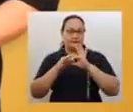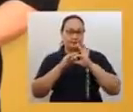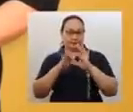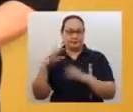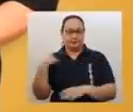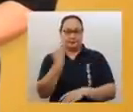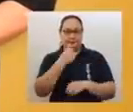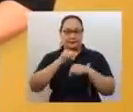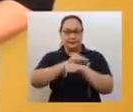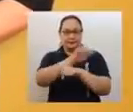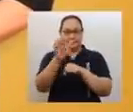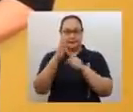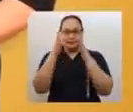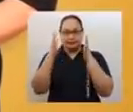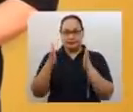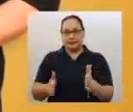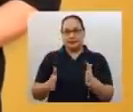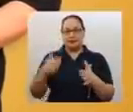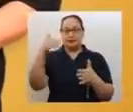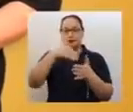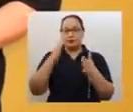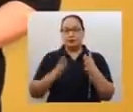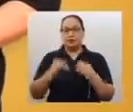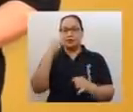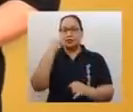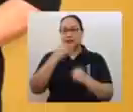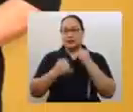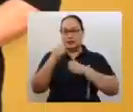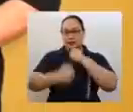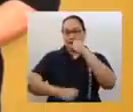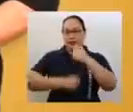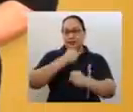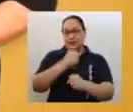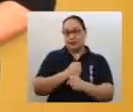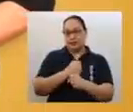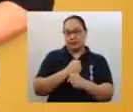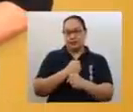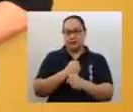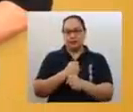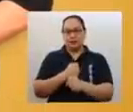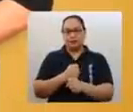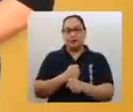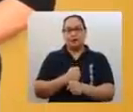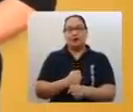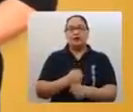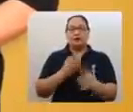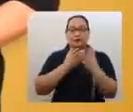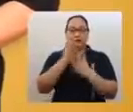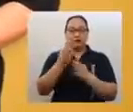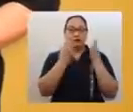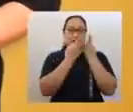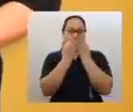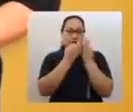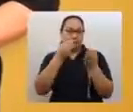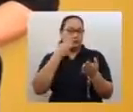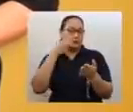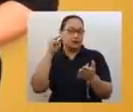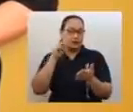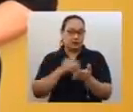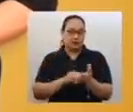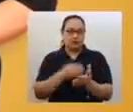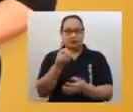Nakipag-ugnayan ang ating mga gurong tagapayo sa mga estudyante nila sa nakaraang school year via FB Messenger o